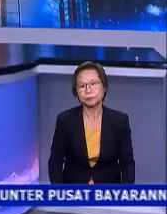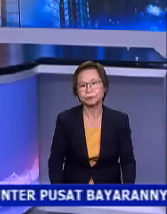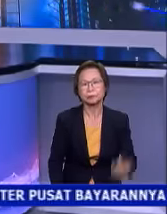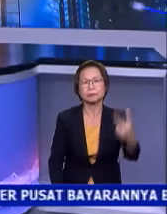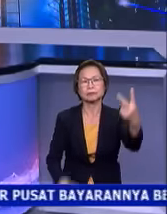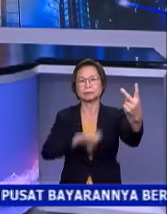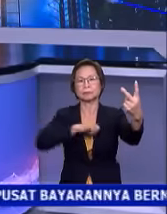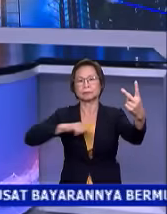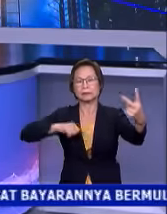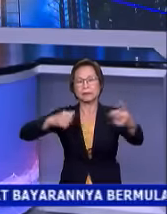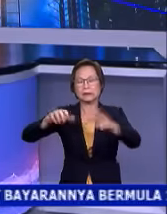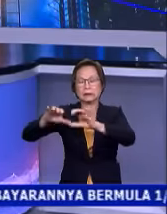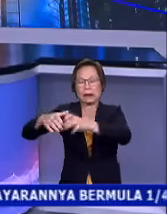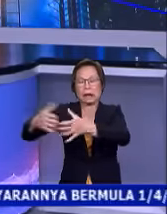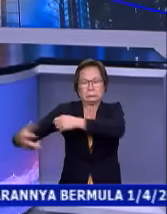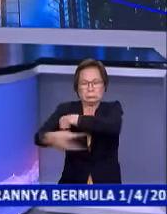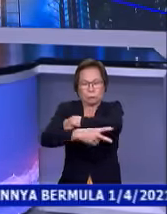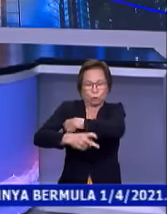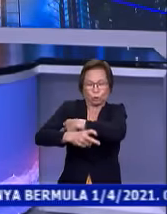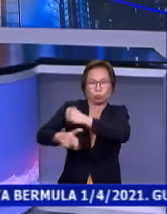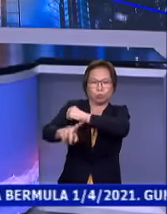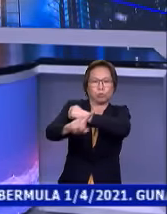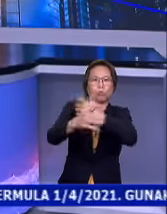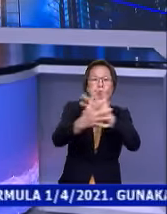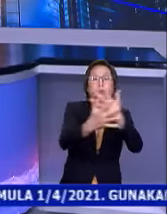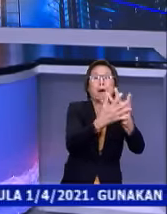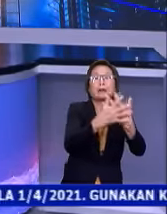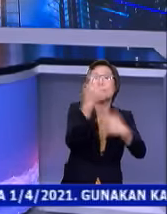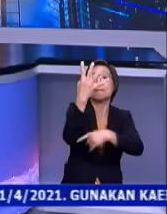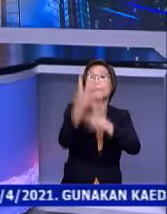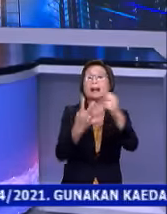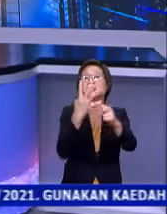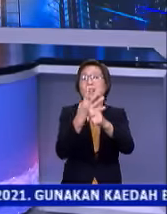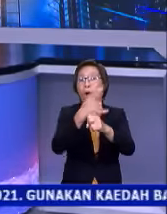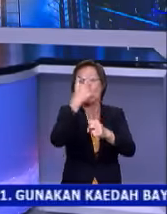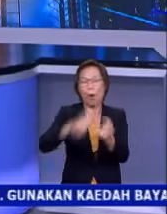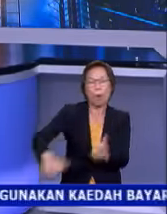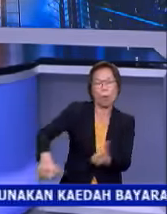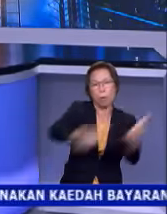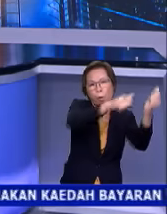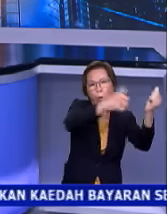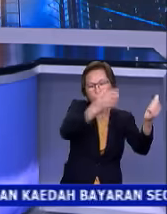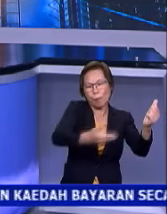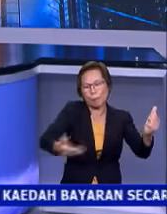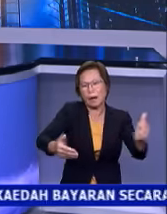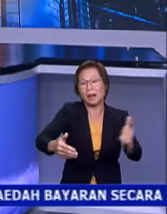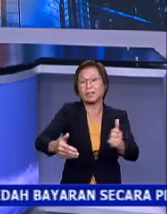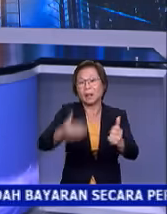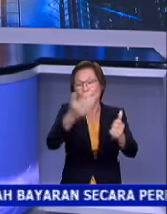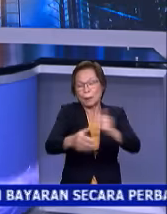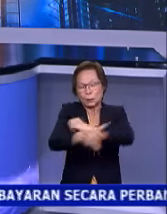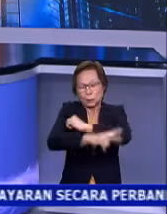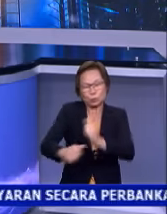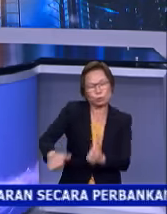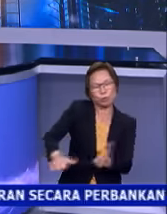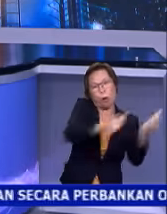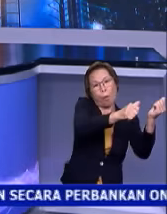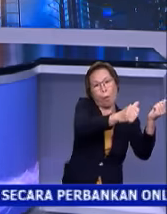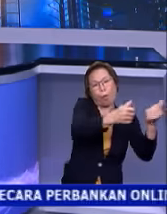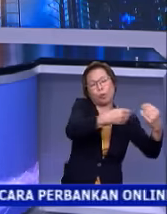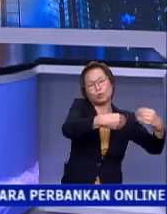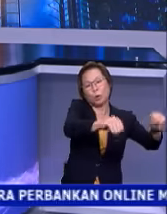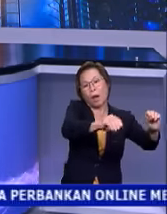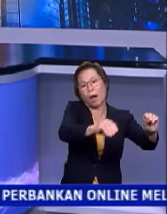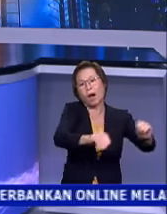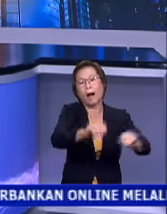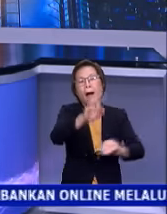Dua anggota geng Samun dihukum penjara 4 tahun kerana didapati menghapuskan harta curi dengan menggadaikannya. Hukuman ke